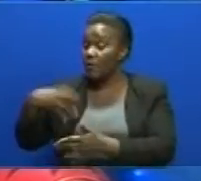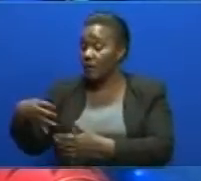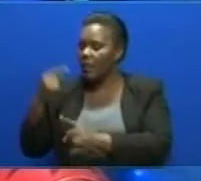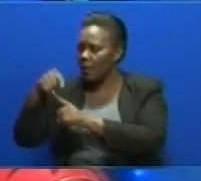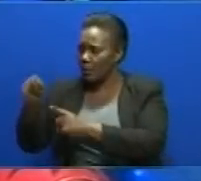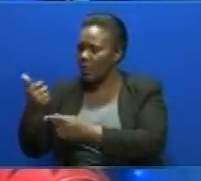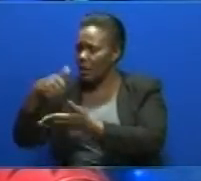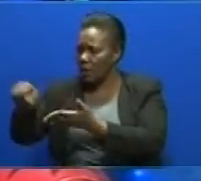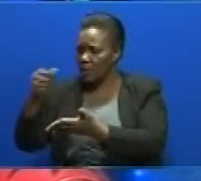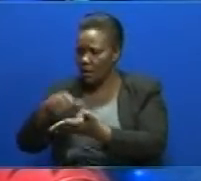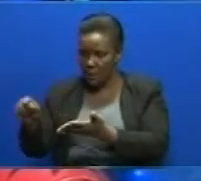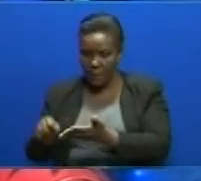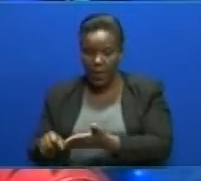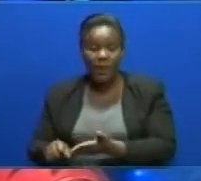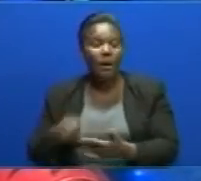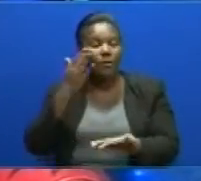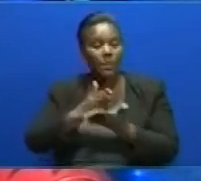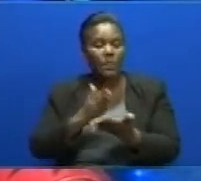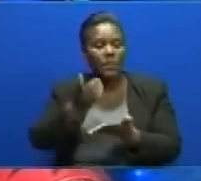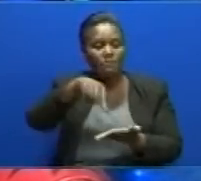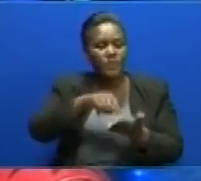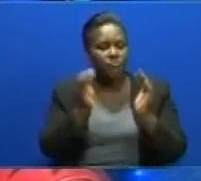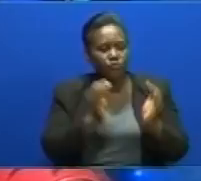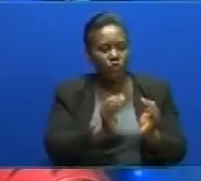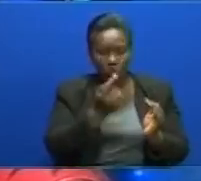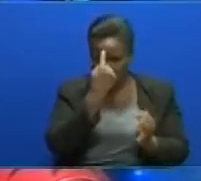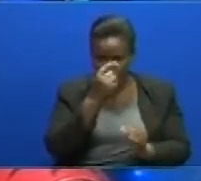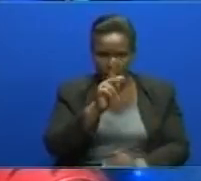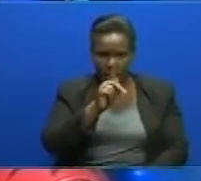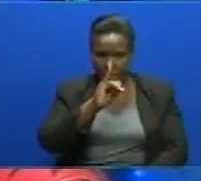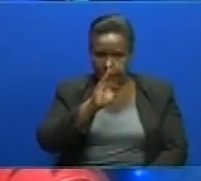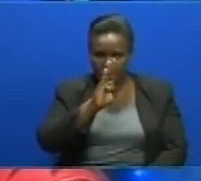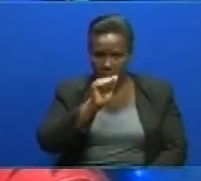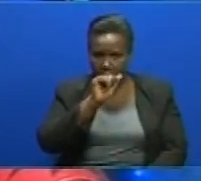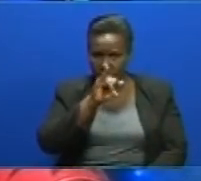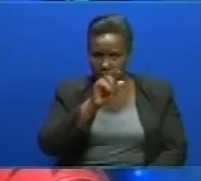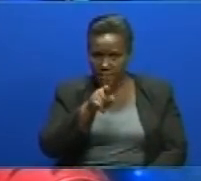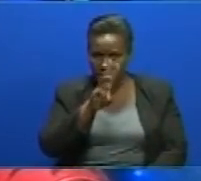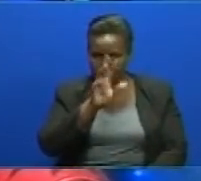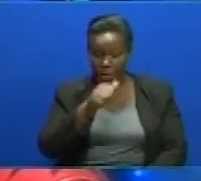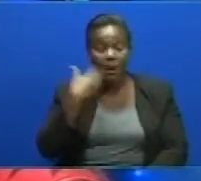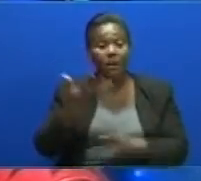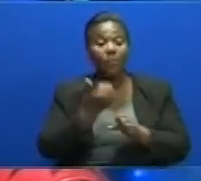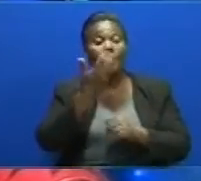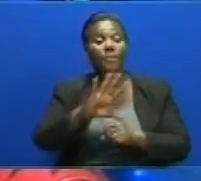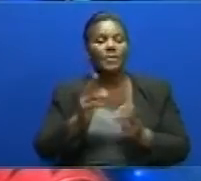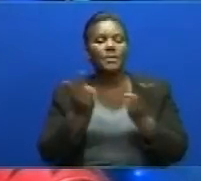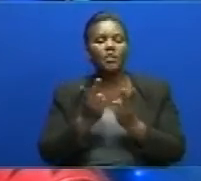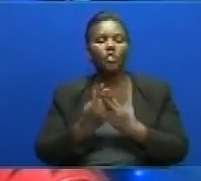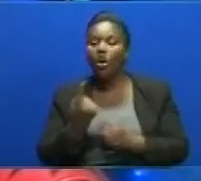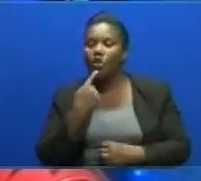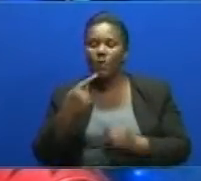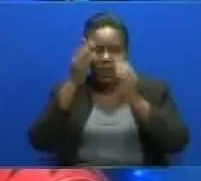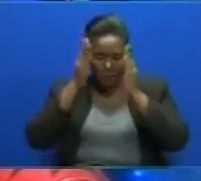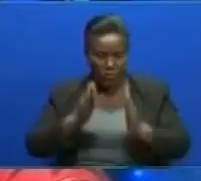eneo la mji mdogo wa Kibaigwa jijini Dodoma kupata huduma ya maji kama ilivyoagizwa na Rais Dr. John Magufuli. Marini